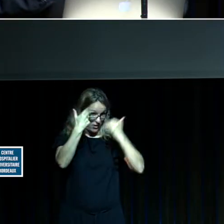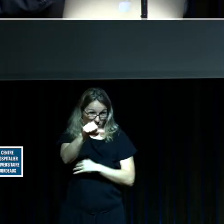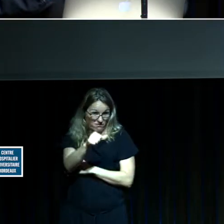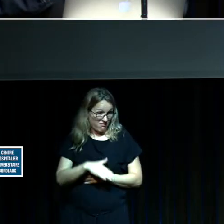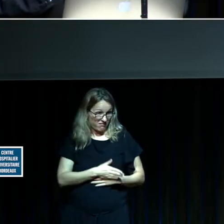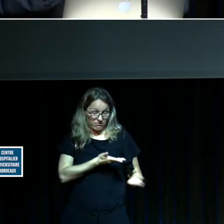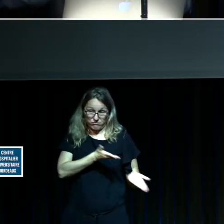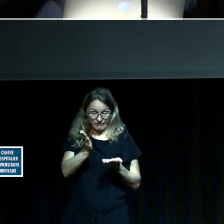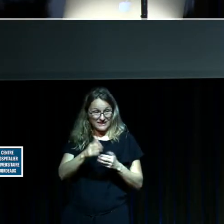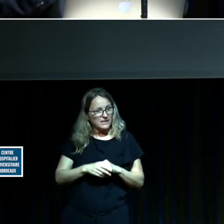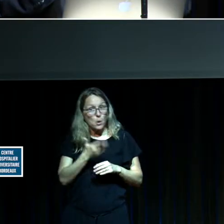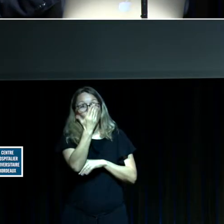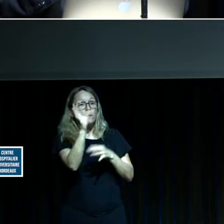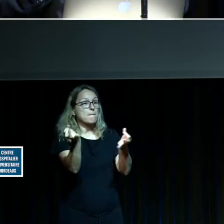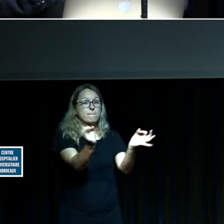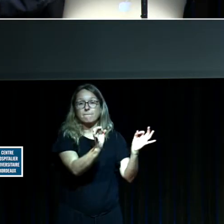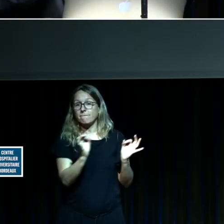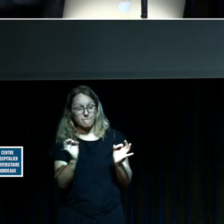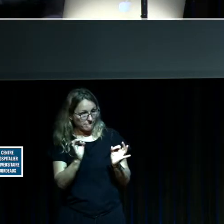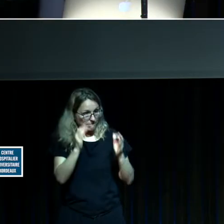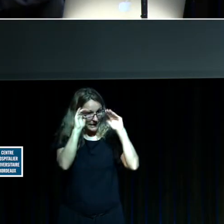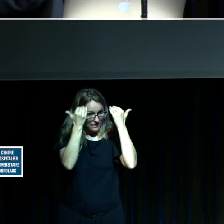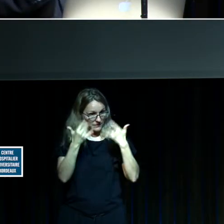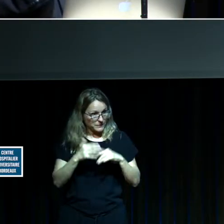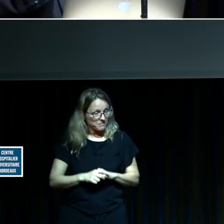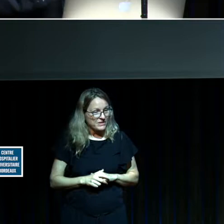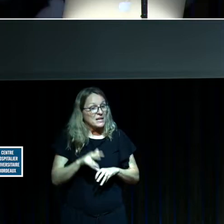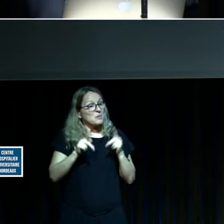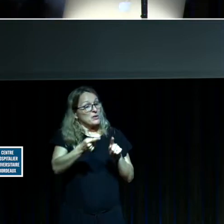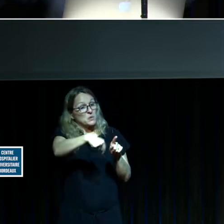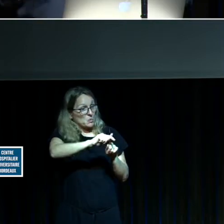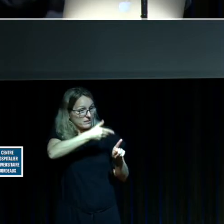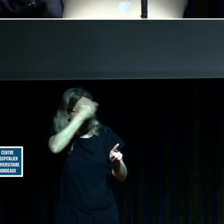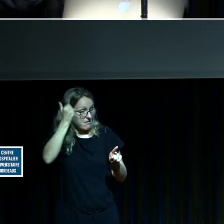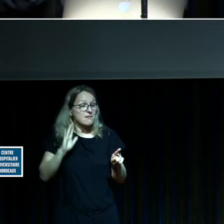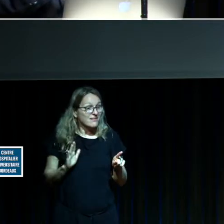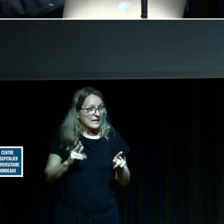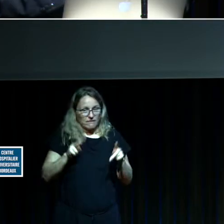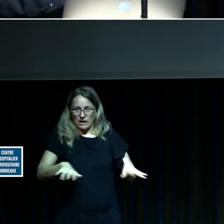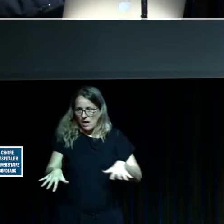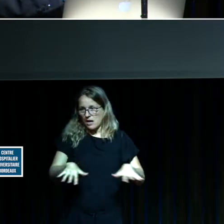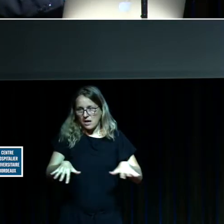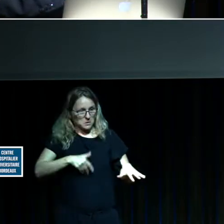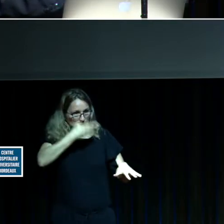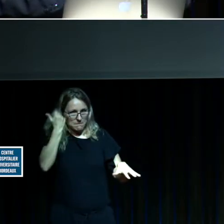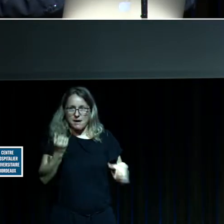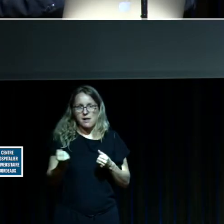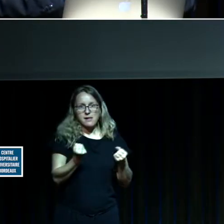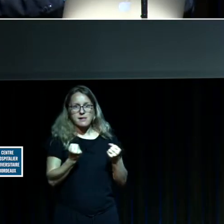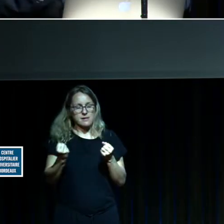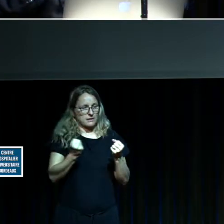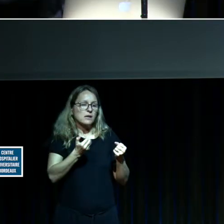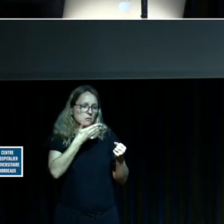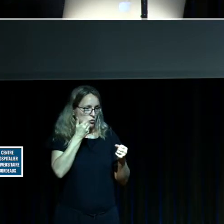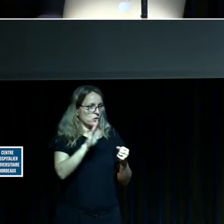ça. C'est pas ailleurs. Et donc ça, vous ne le savez pas forcément, surtout dans la panique et la précipitation, il vaut